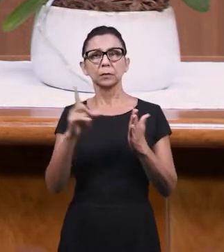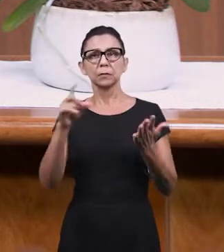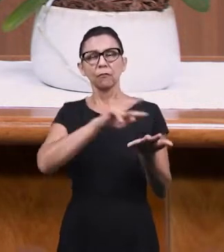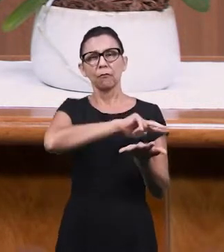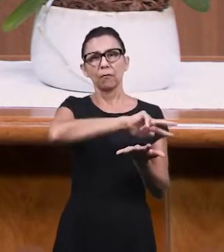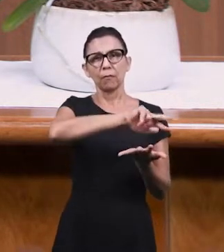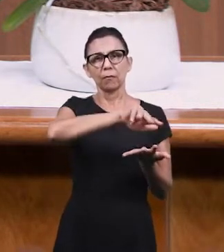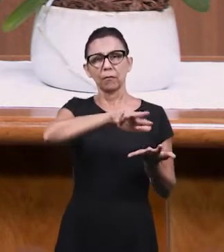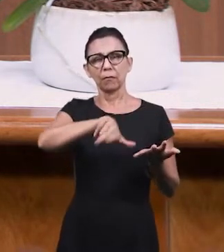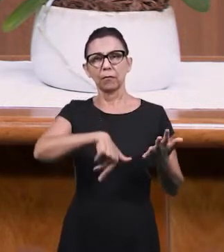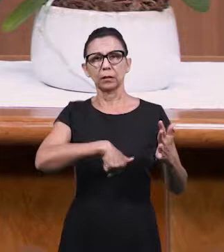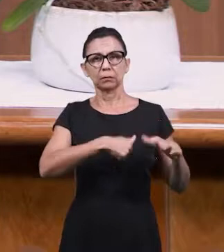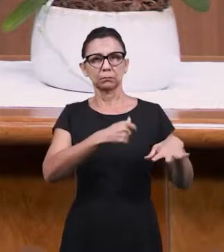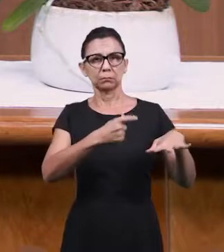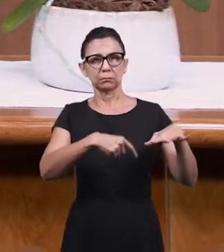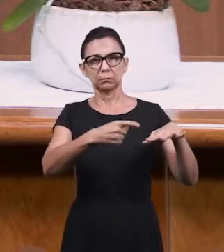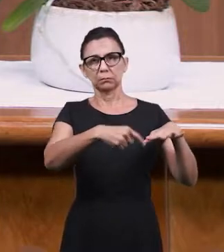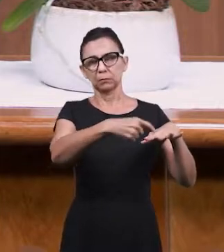elles